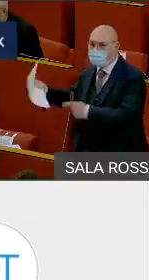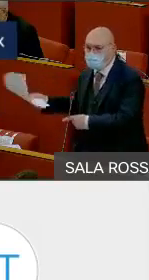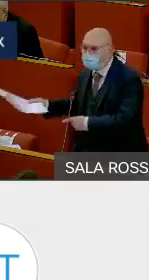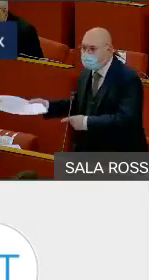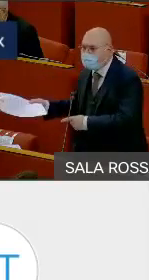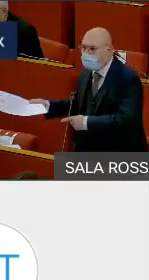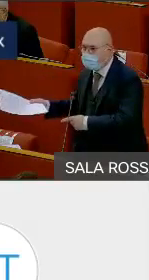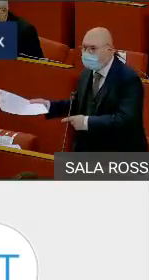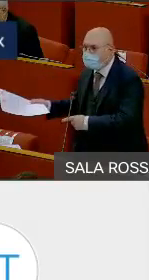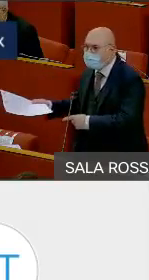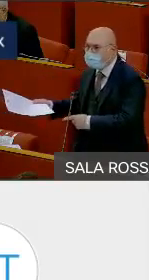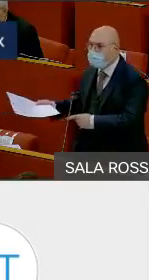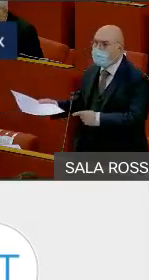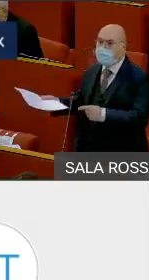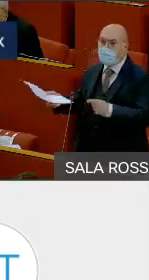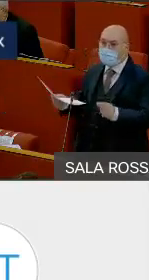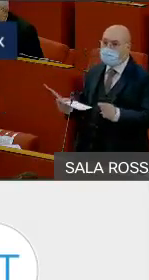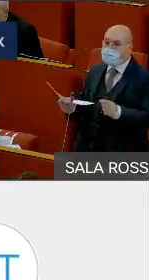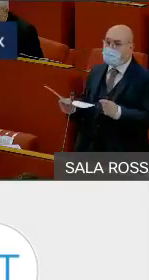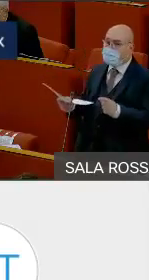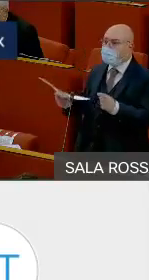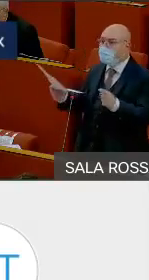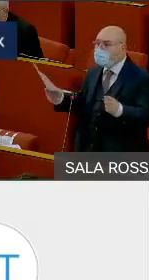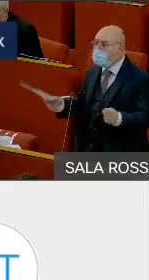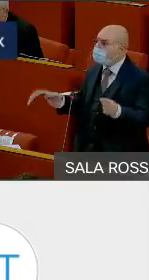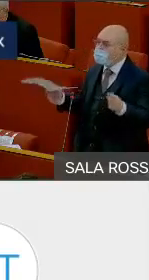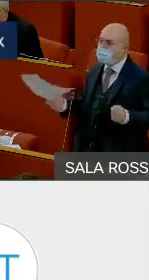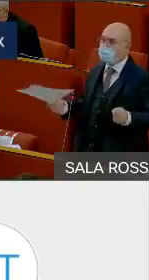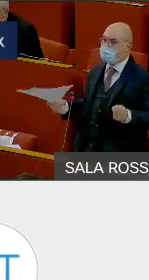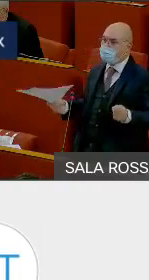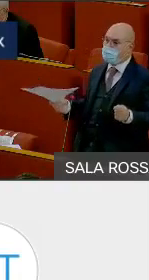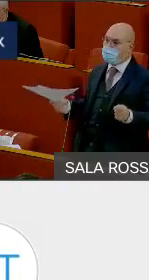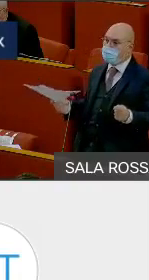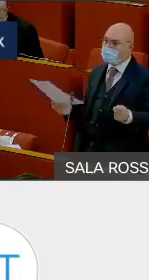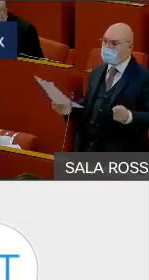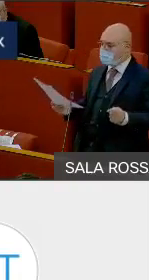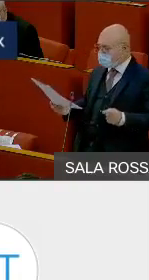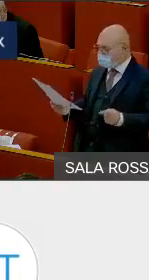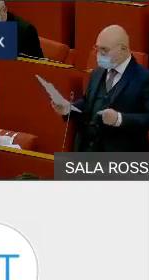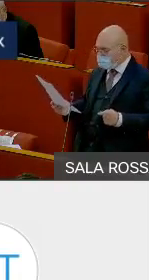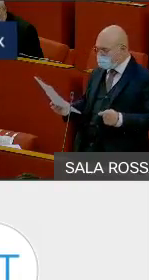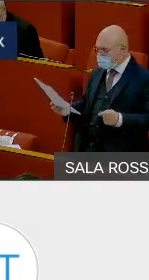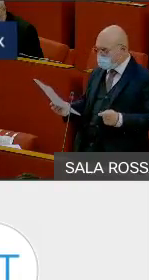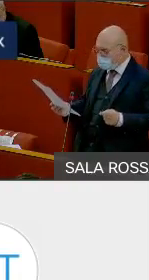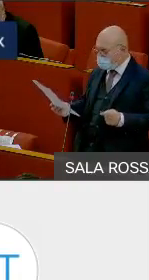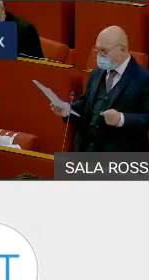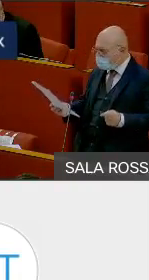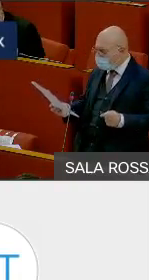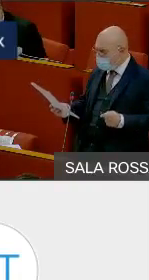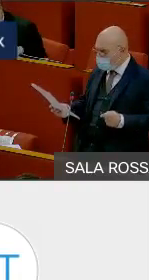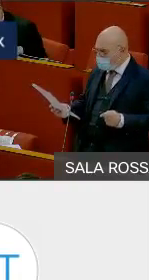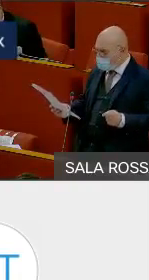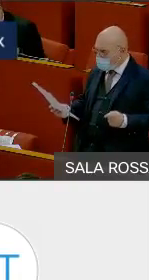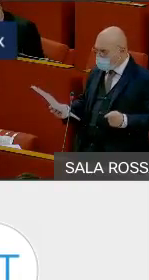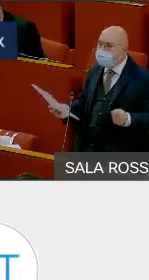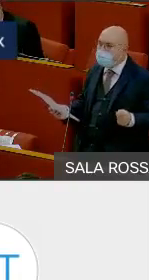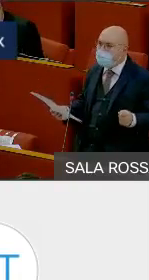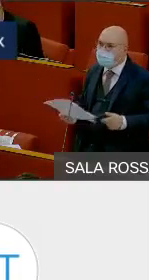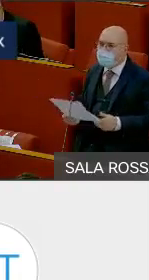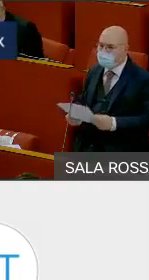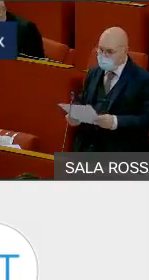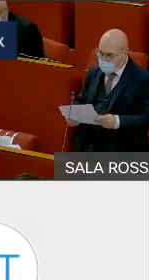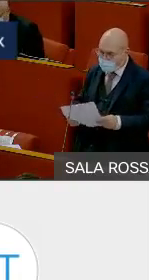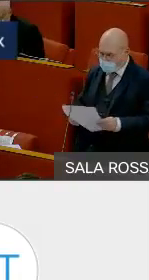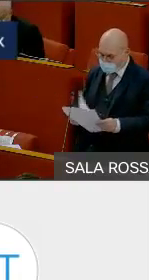stata data la possibilità di costruire al punto tale che in alcuni punti di particolare rilevanza paesaggistica io credo perché sia